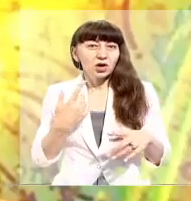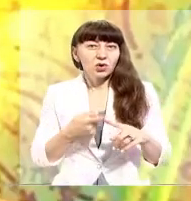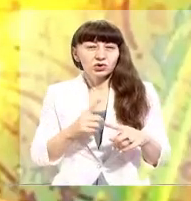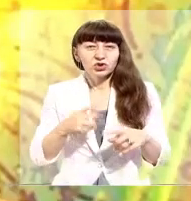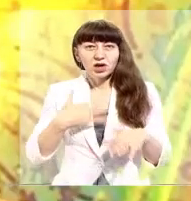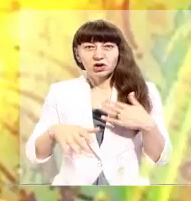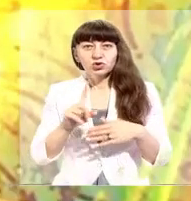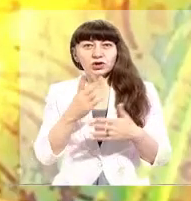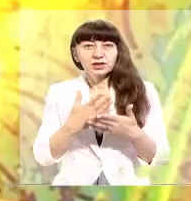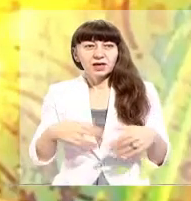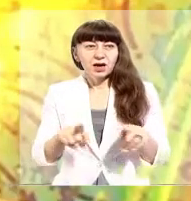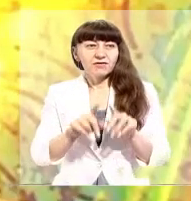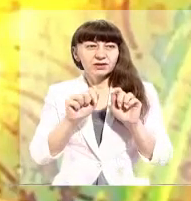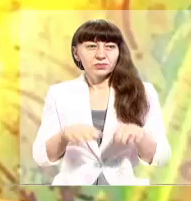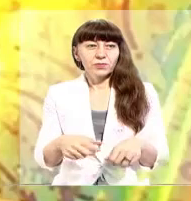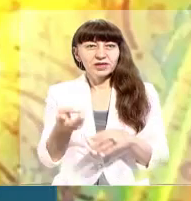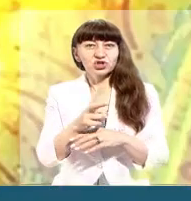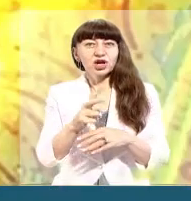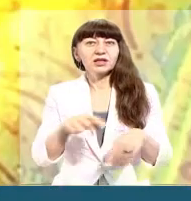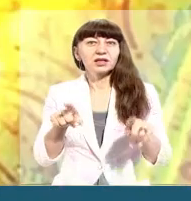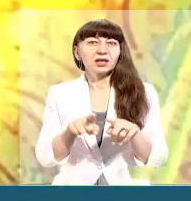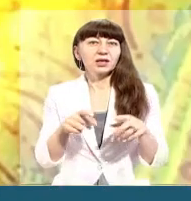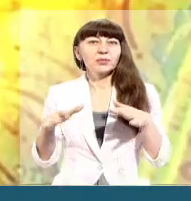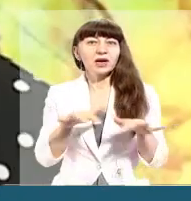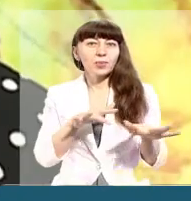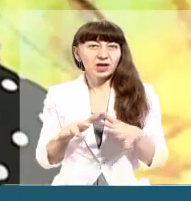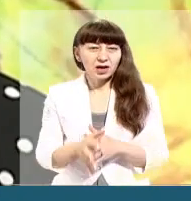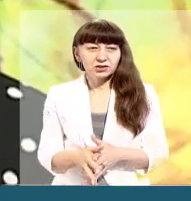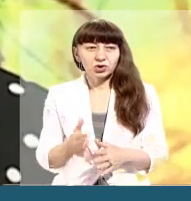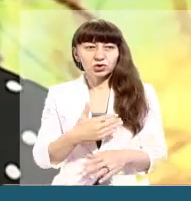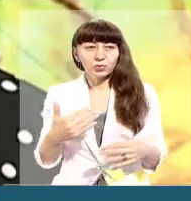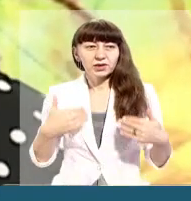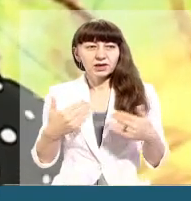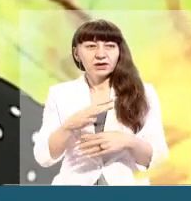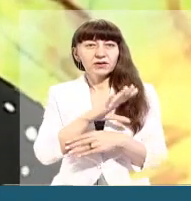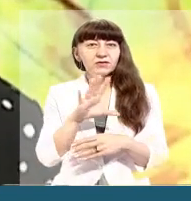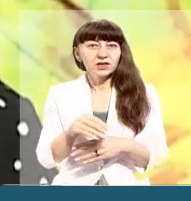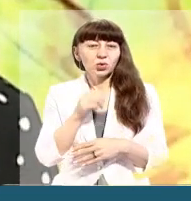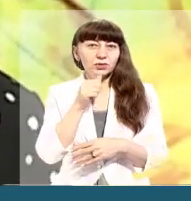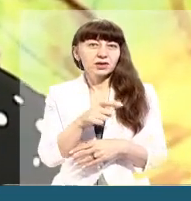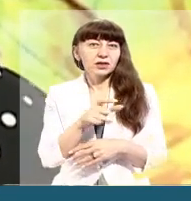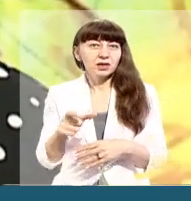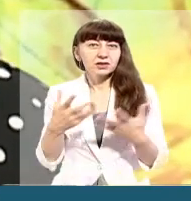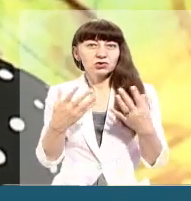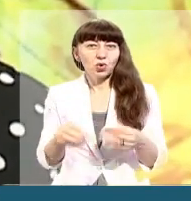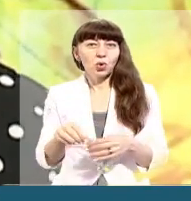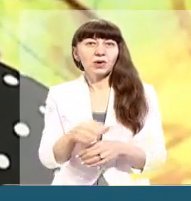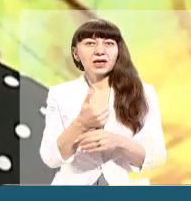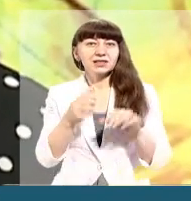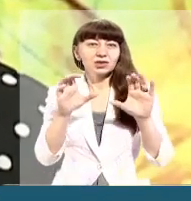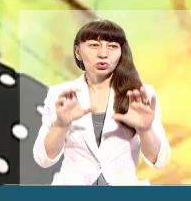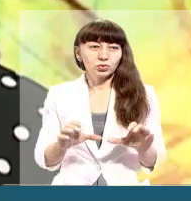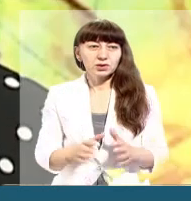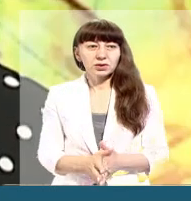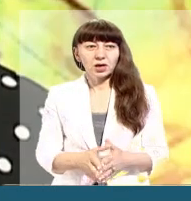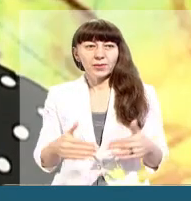нас есть такая возможность посещать такие концерты. Хочу поздравить всех кустанайцев с Днем